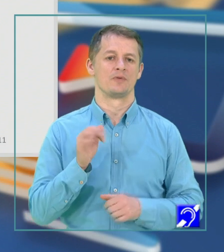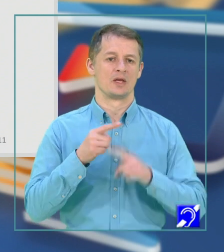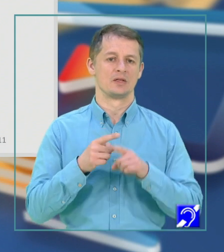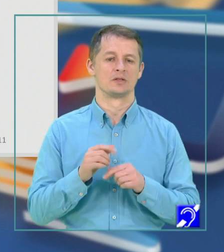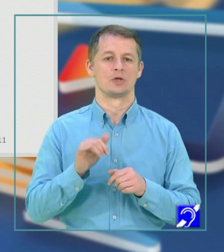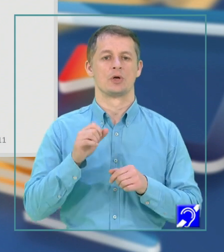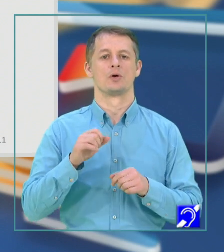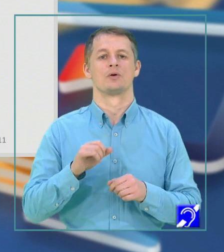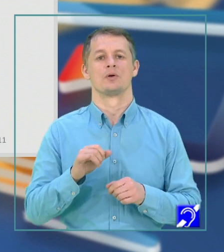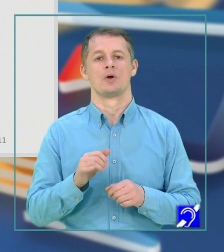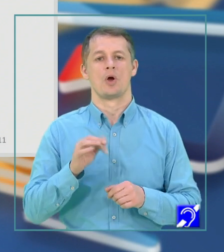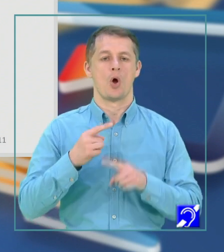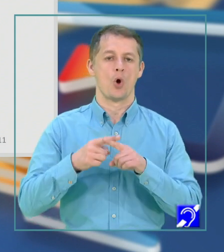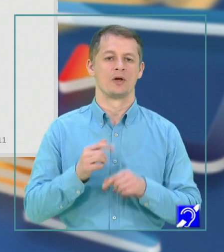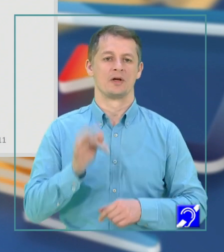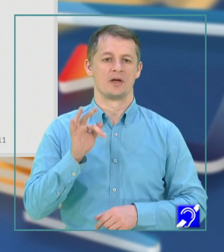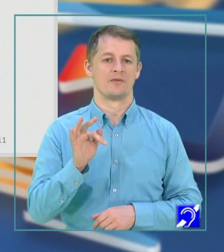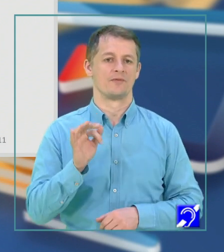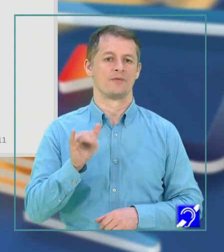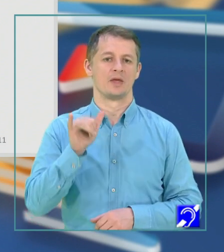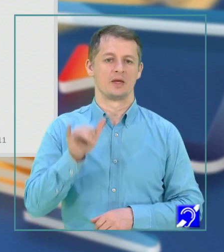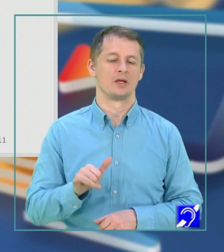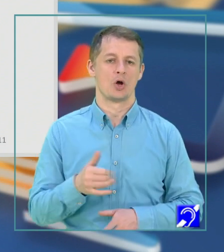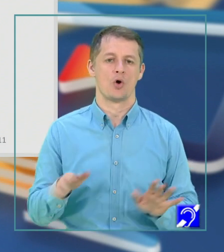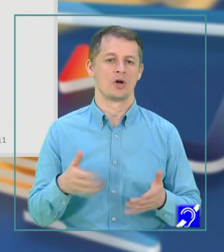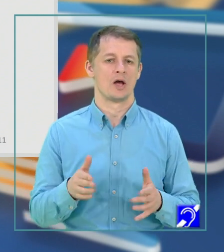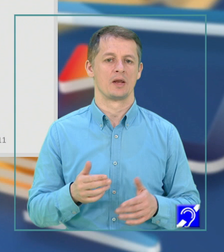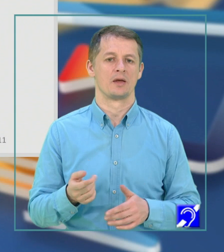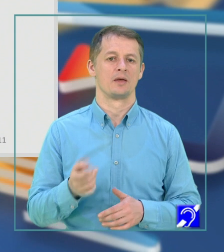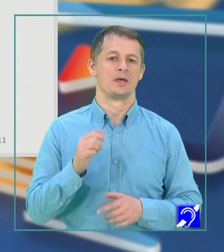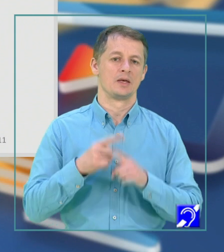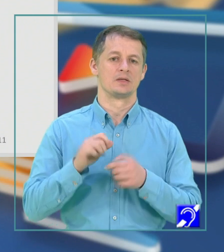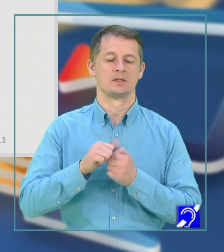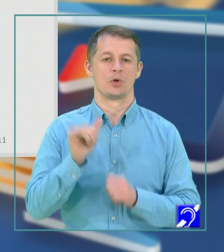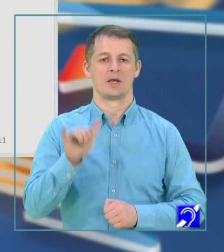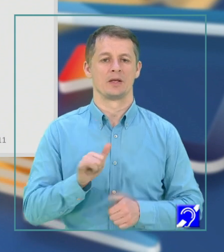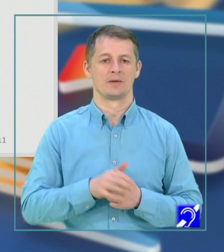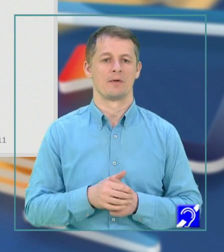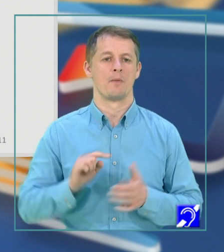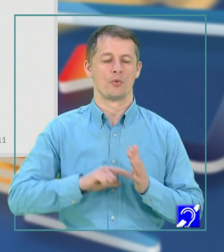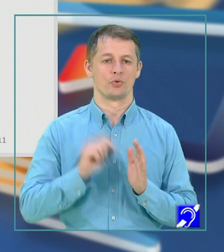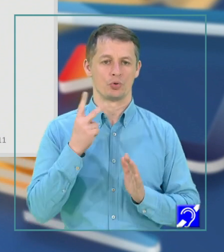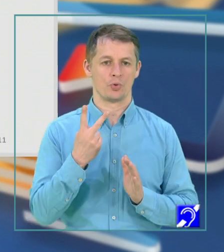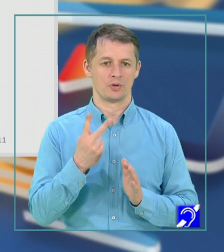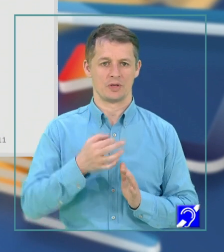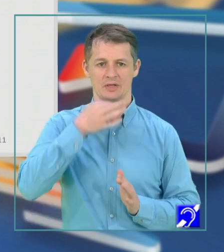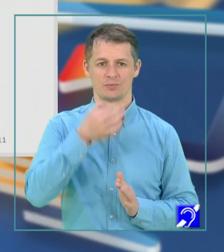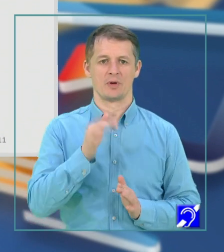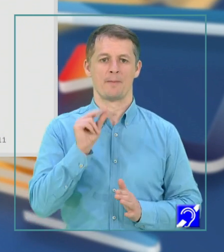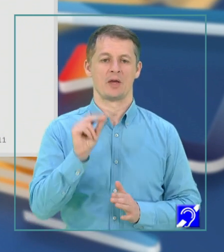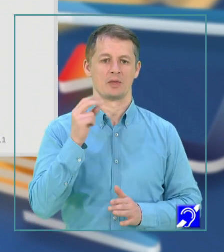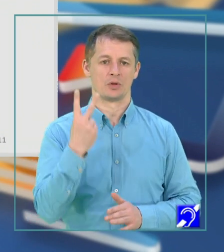x și y, din M. Deci punctul B al problemei ne asigură că P de 2